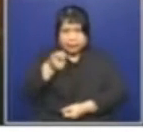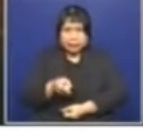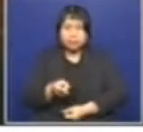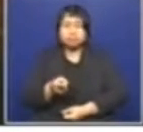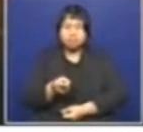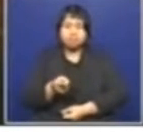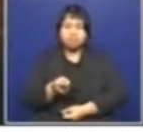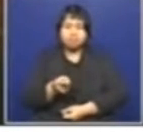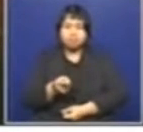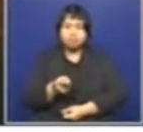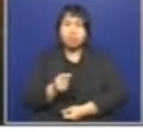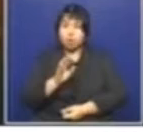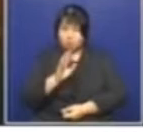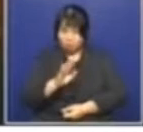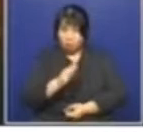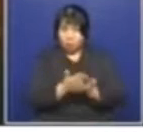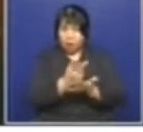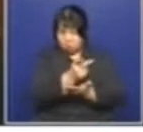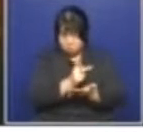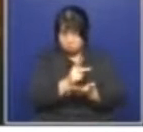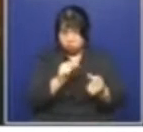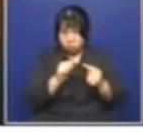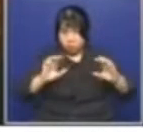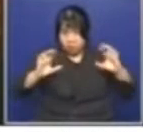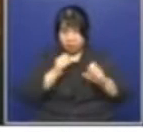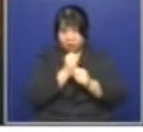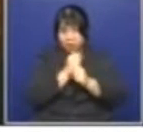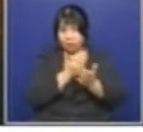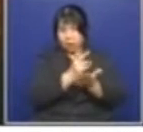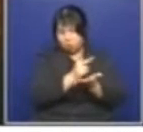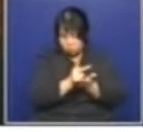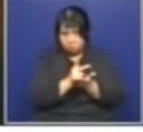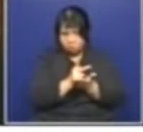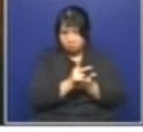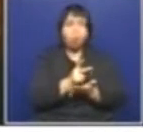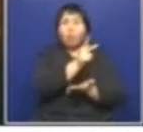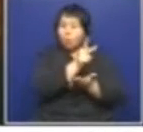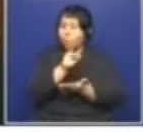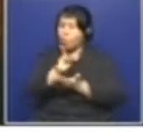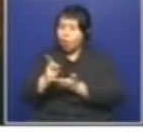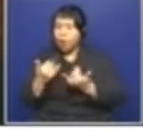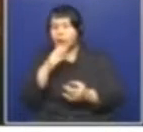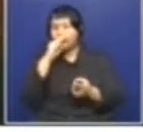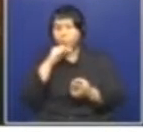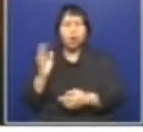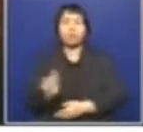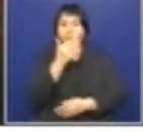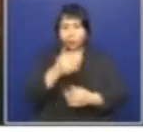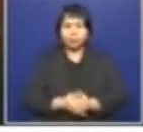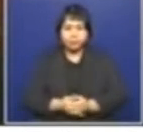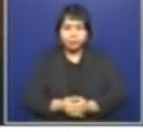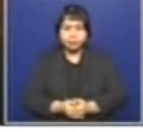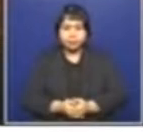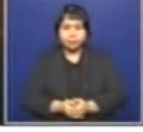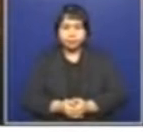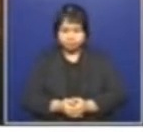ำหรับการกู้เงินของรัฐบาลก็กู้เรื่อยกู้เรื่อยกู้เรื่อยเอาวันนี้พูดกันเยอะแล้วไม่ต้องผ่านไปครับดูค